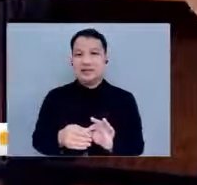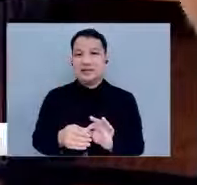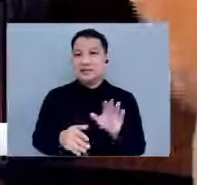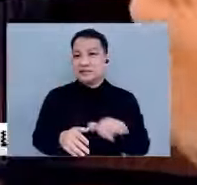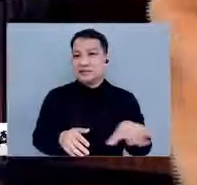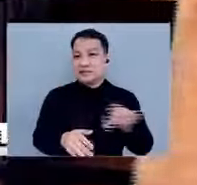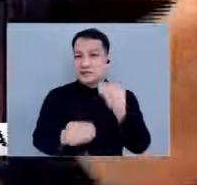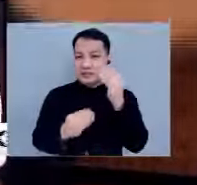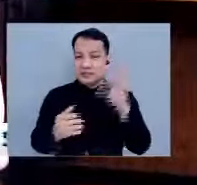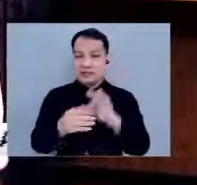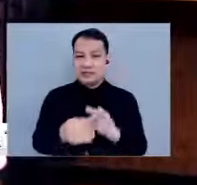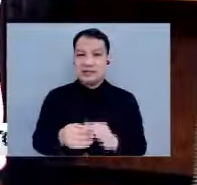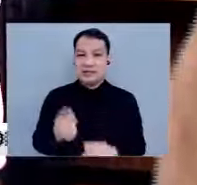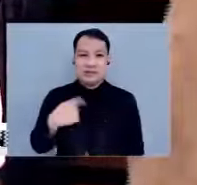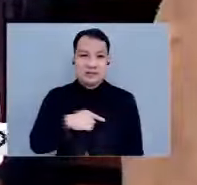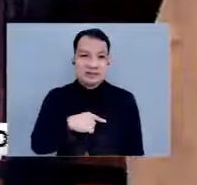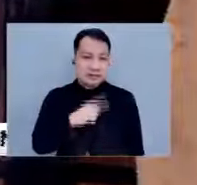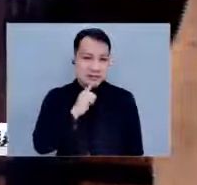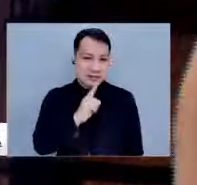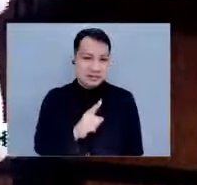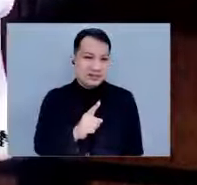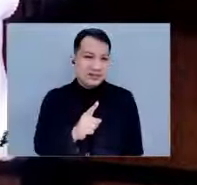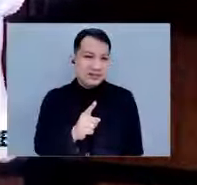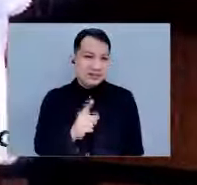lakas Mak ka in the